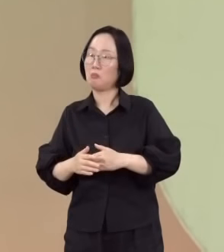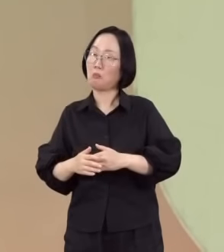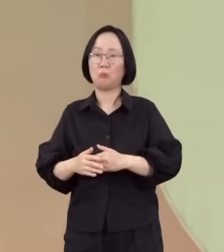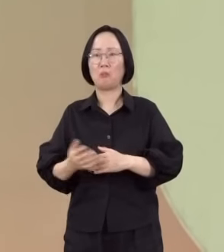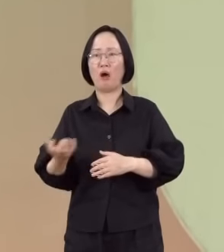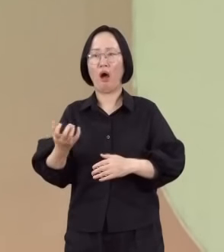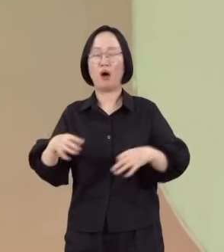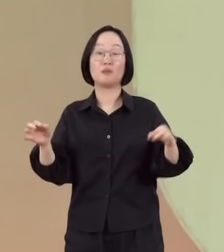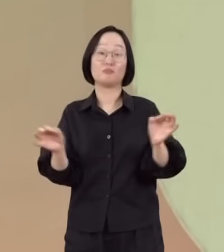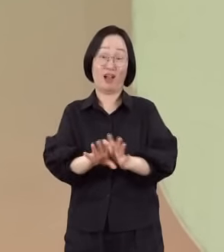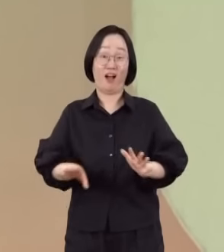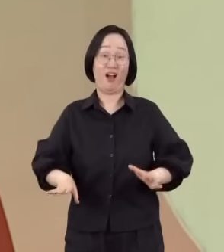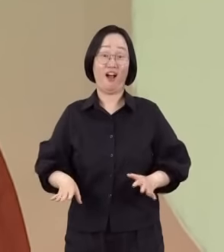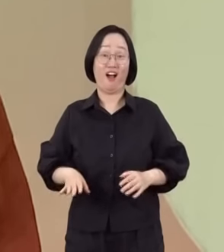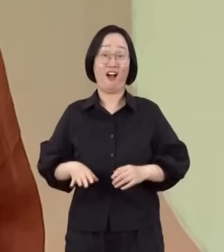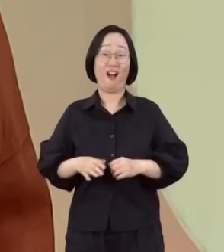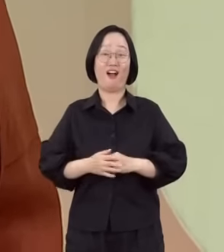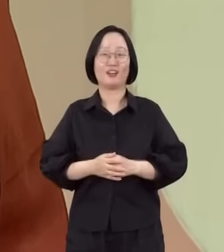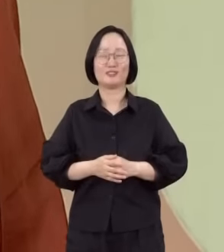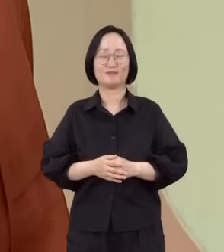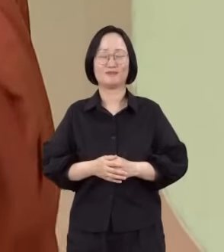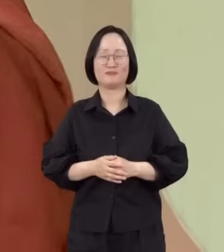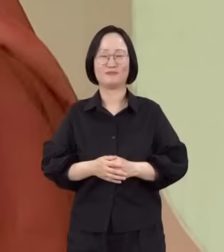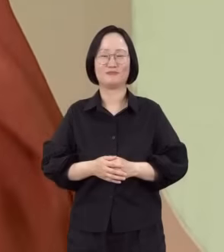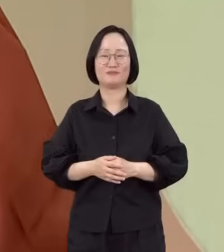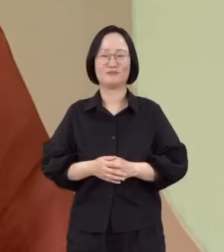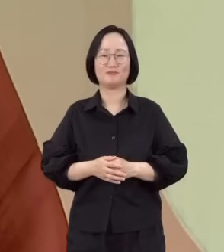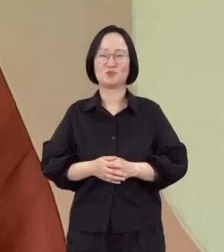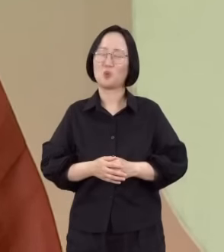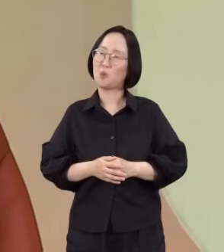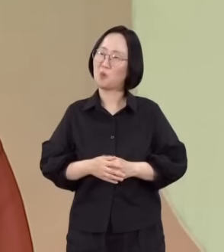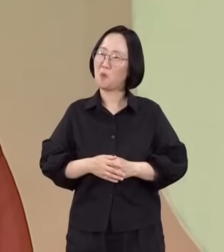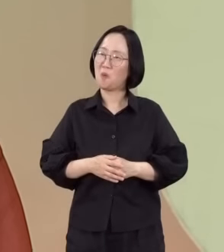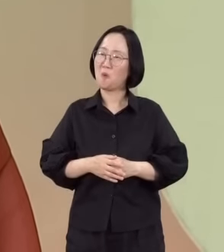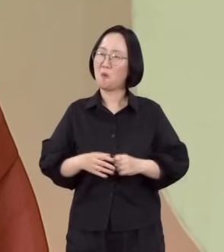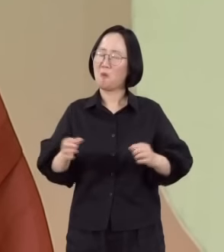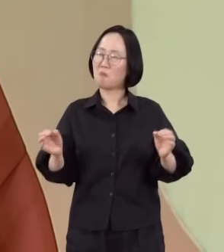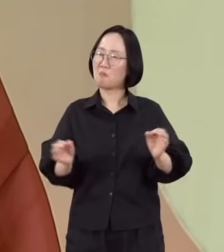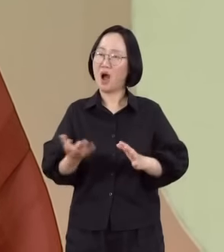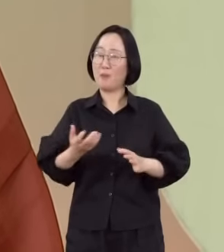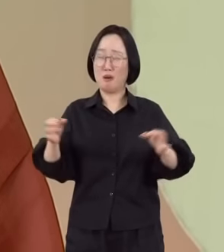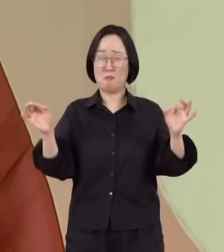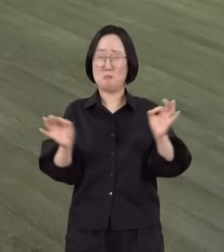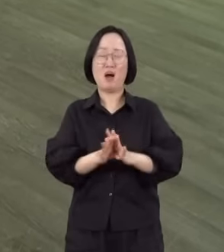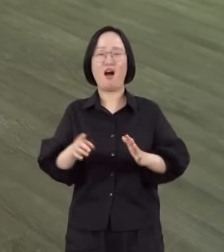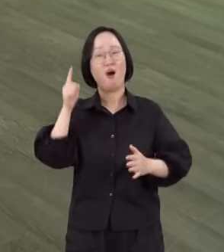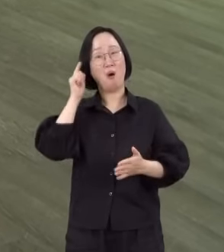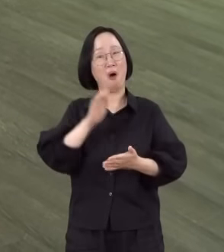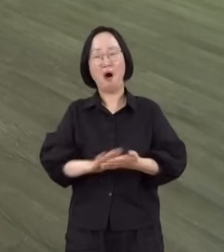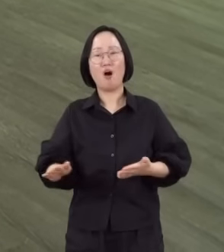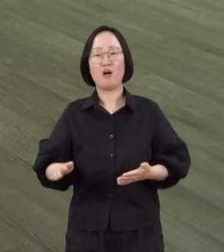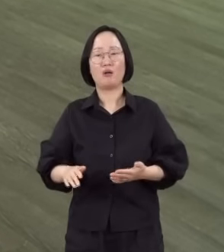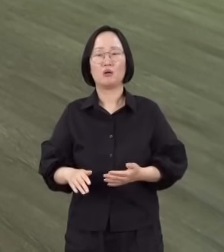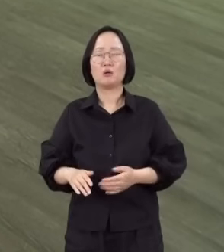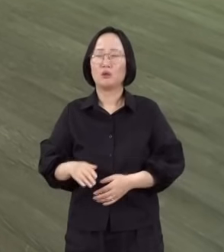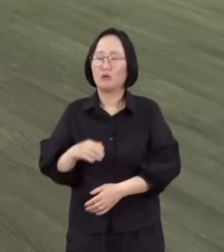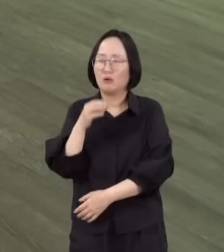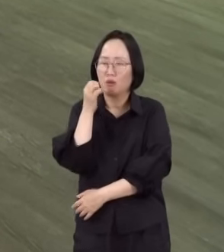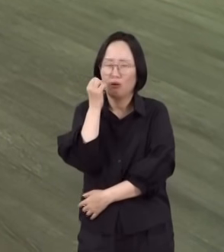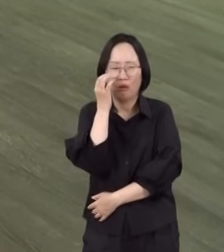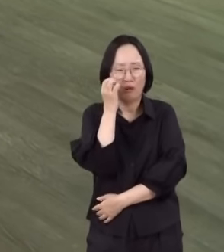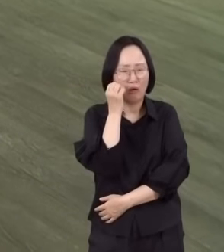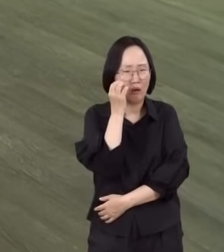그랬냐는 듯이 다리 아픈게 싹 사라지더라 씻은듯이 사라지더라 이게 무슨